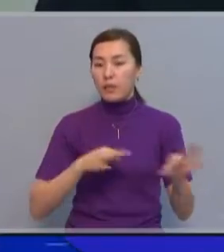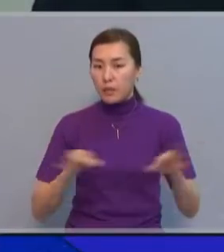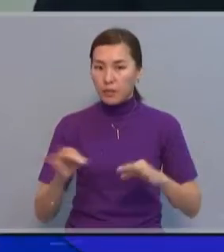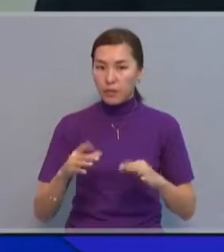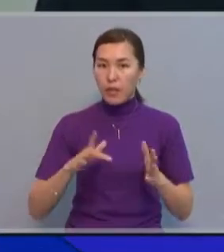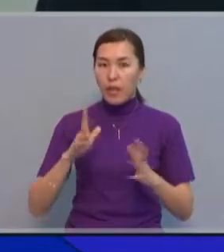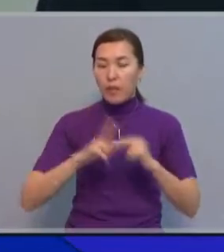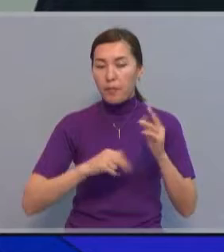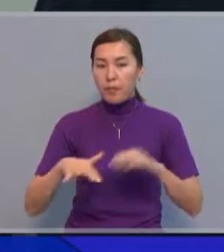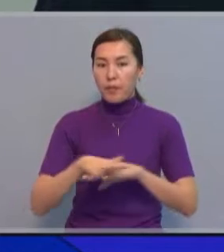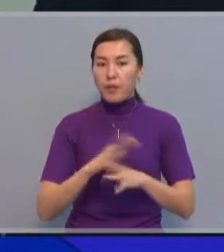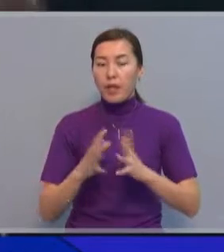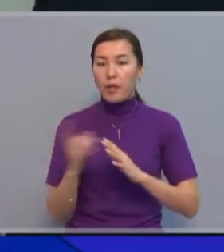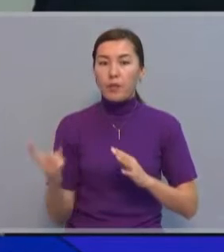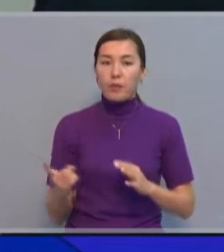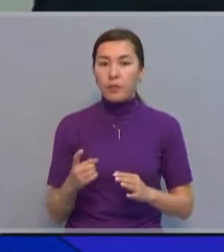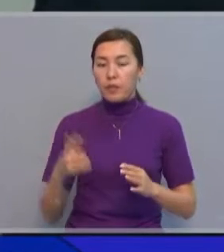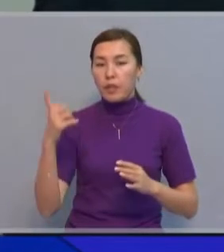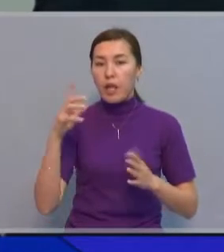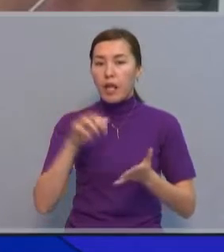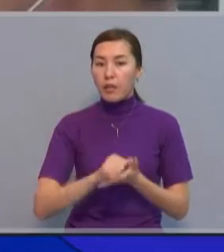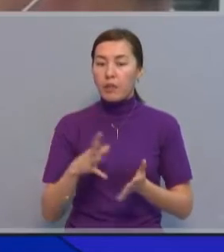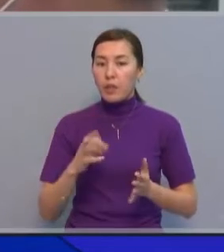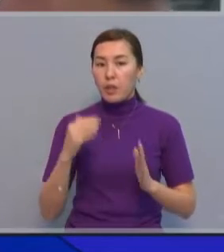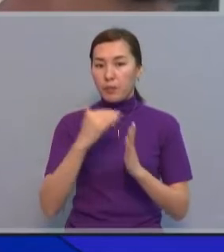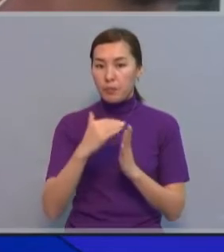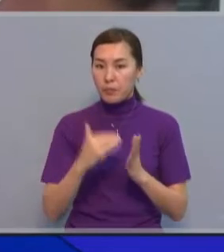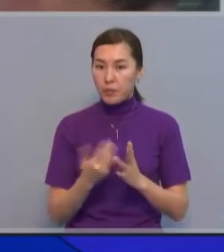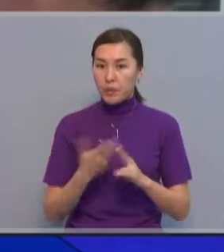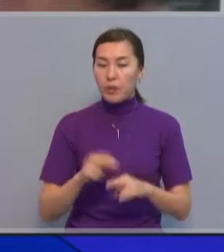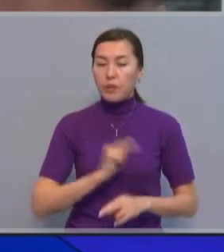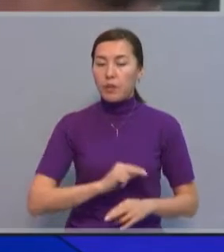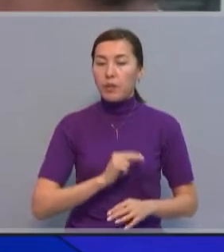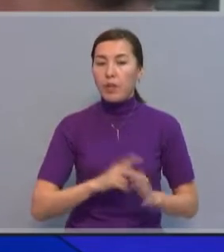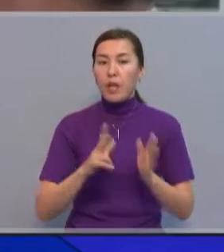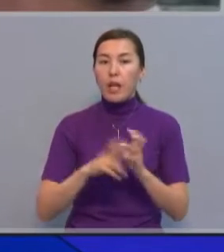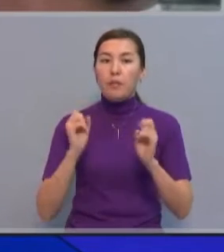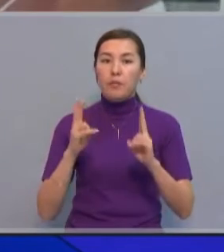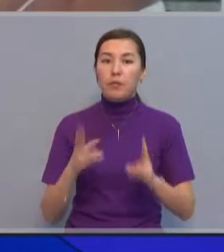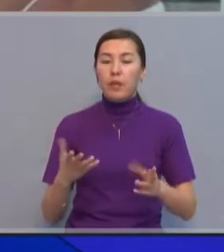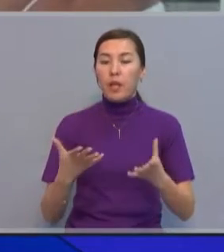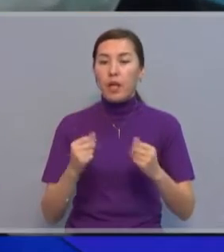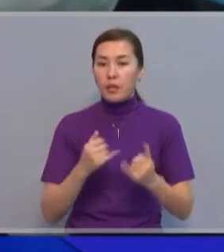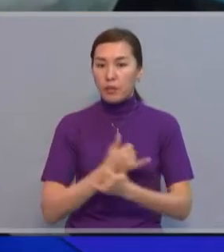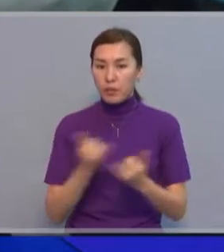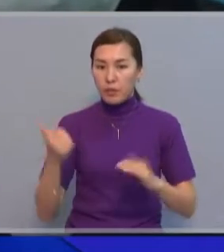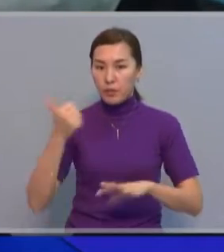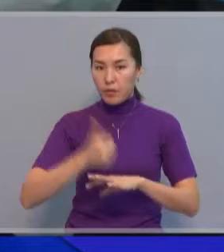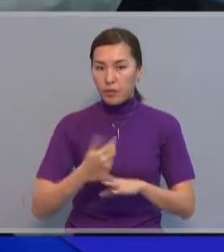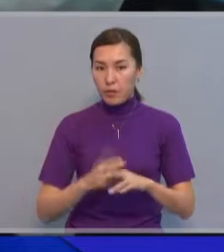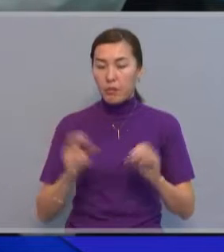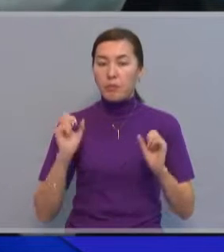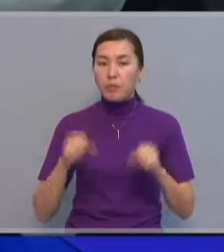архитектуры и градостроительства, сельского хозяйства, занятости и социальных программ. Там работают 8 специалистов. Преимущество сервисного акима –